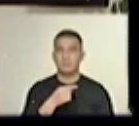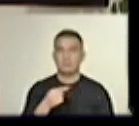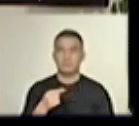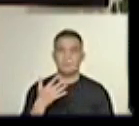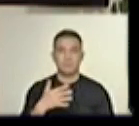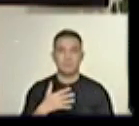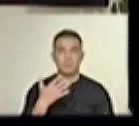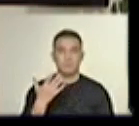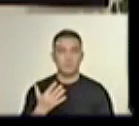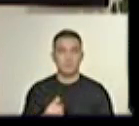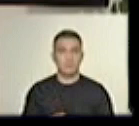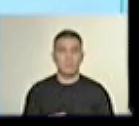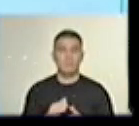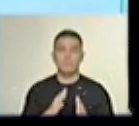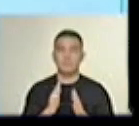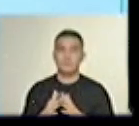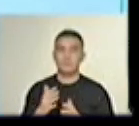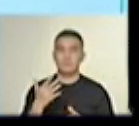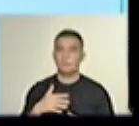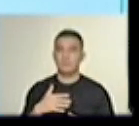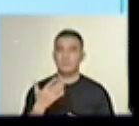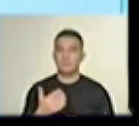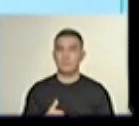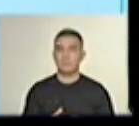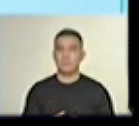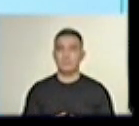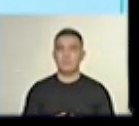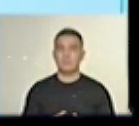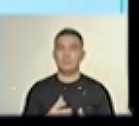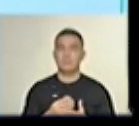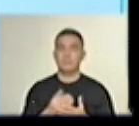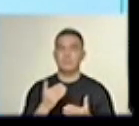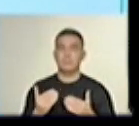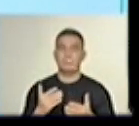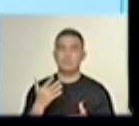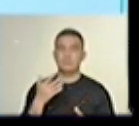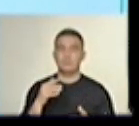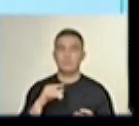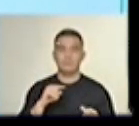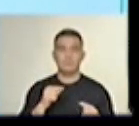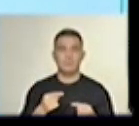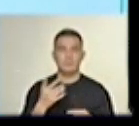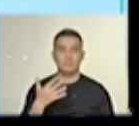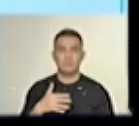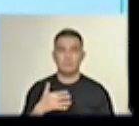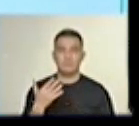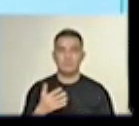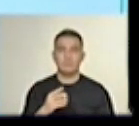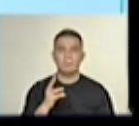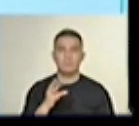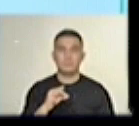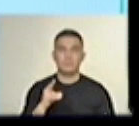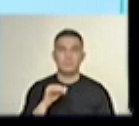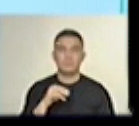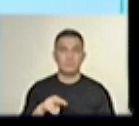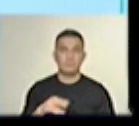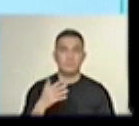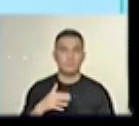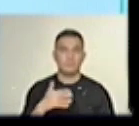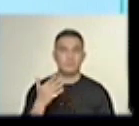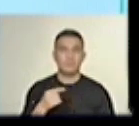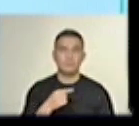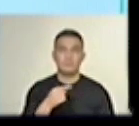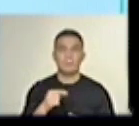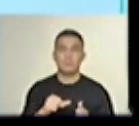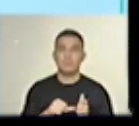-55 va 55. Demak, qarama-qarshisi -55, moduli 55 ga teng. -6